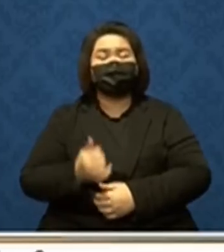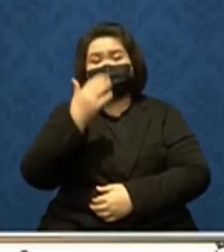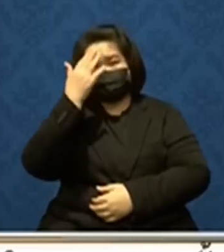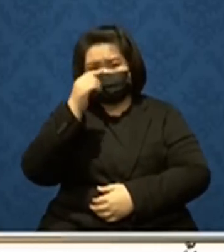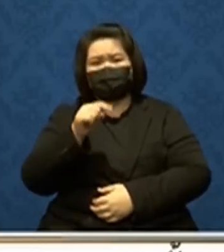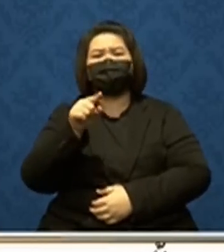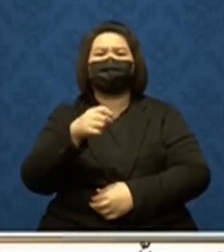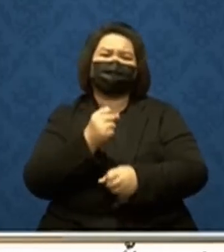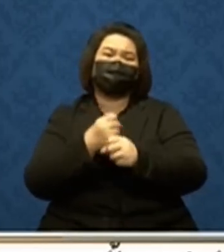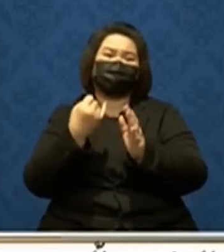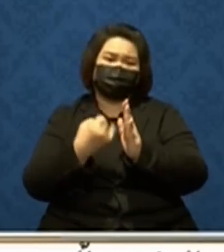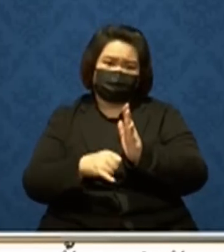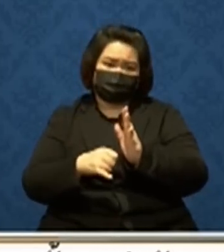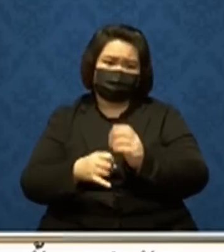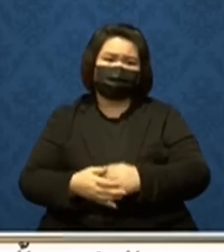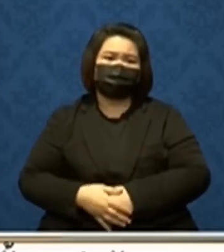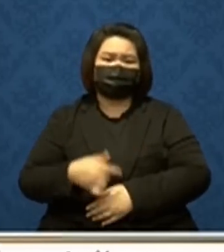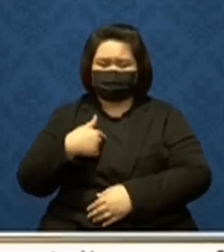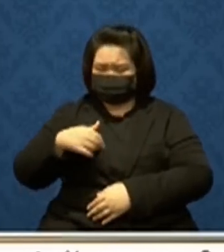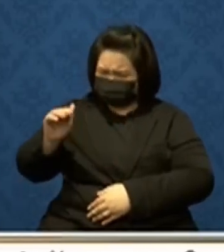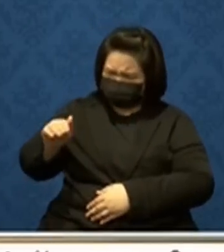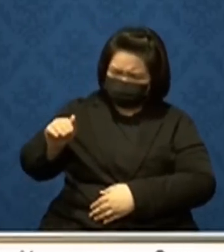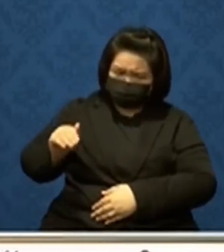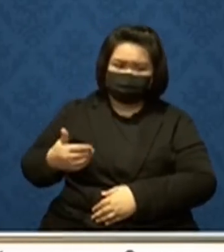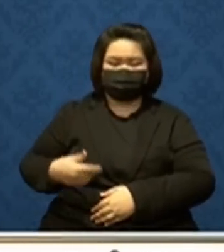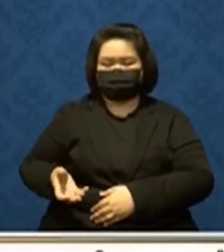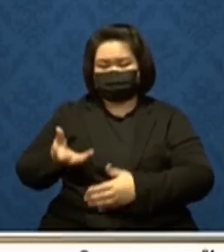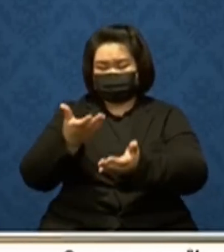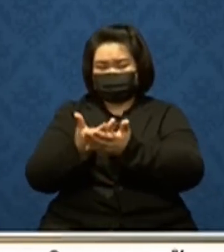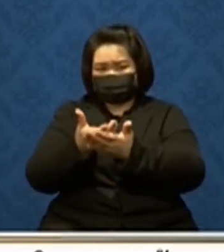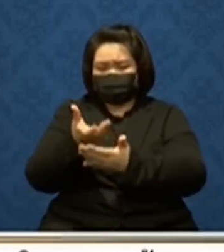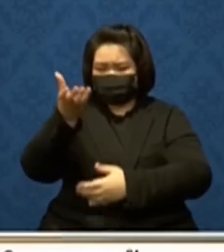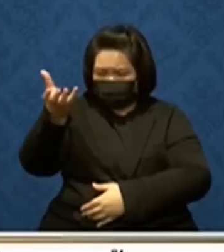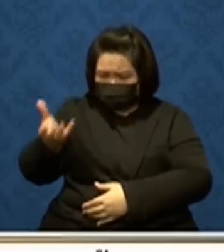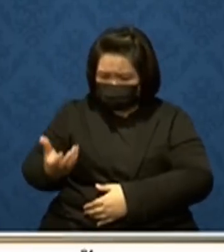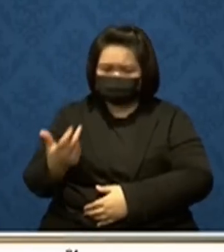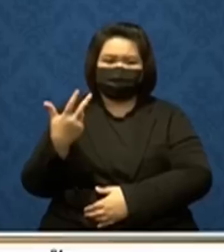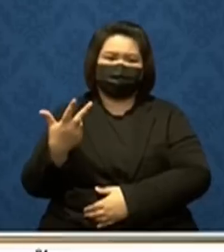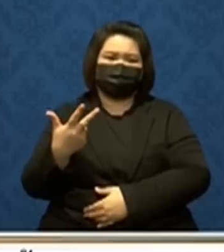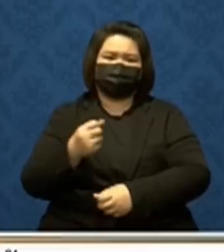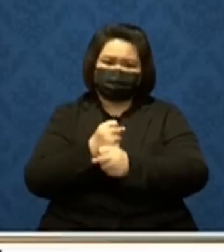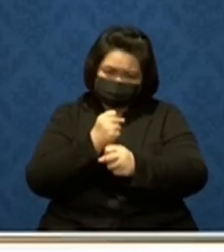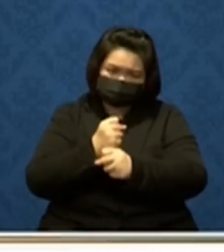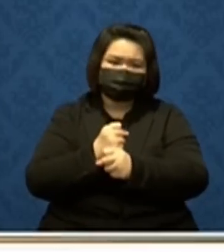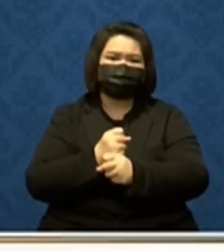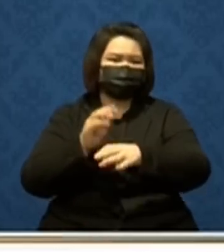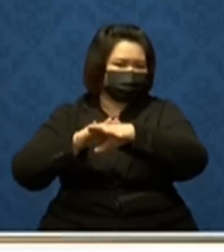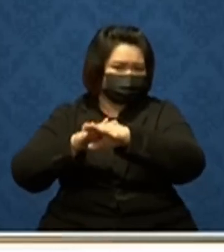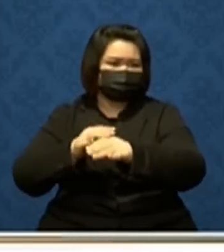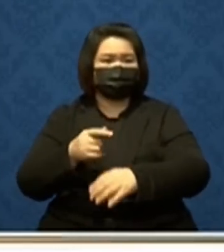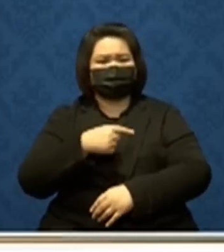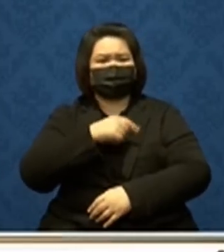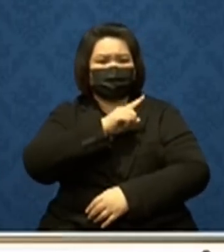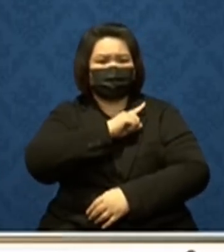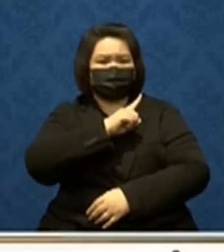ไว้แล้วผมก็สั่งเร่งรัดทั้งสามก้อนไม่ได้เลือกที่รักมักที่ชังเพราะนี่คือหน้าที่